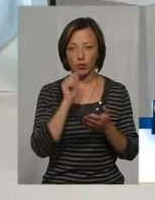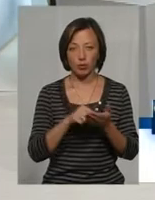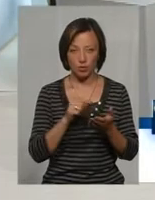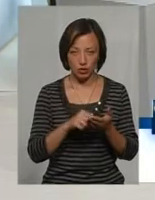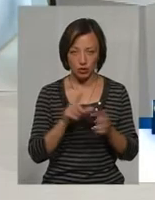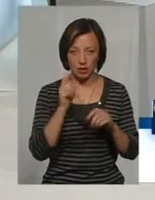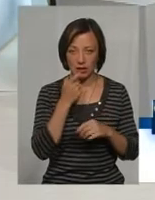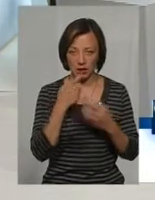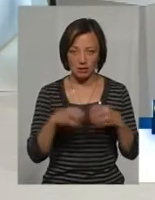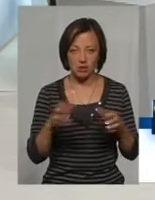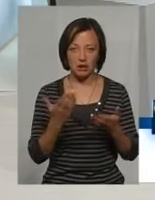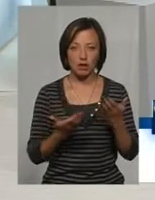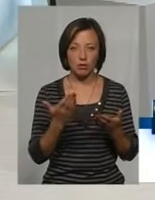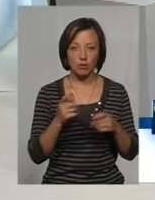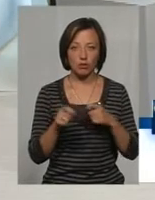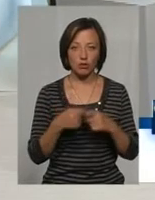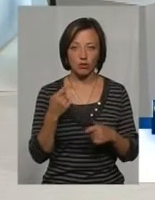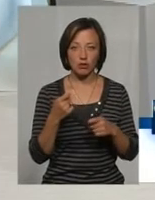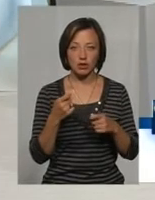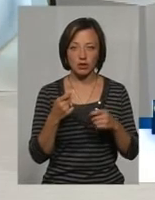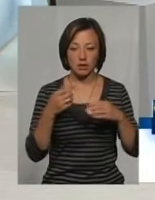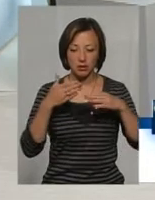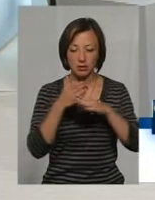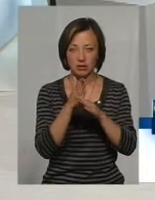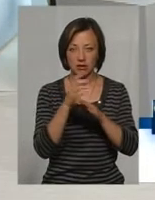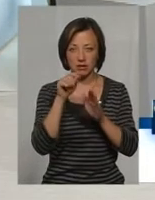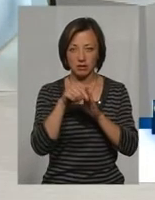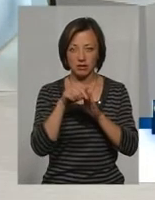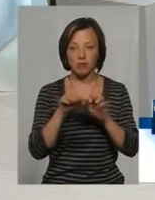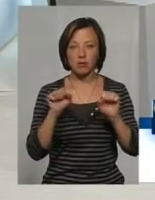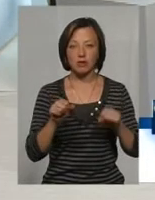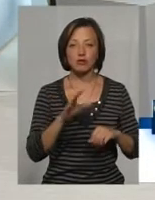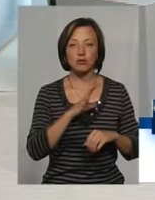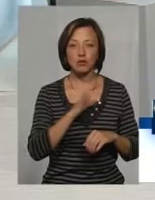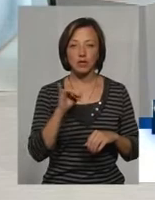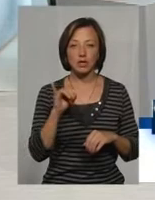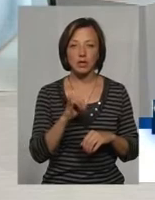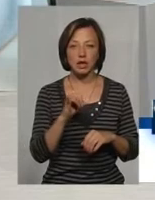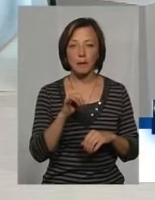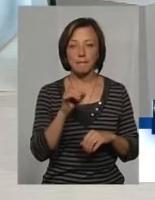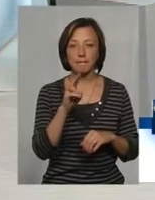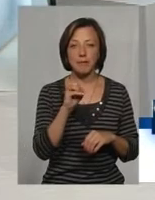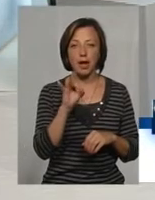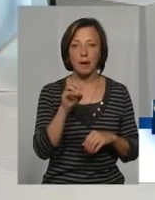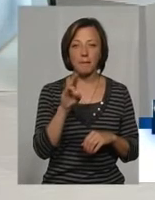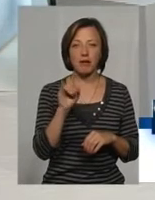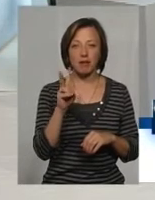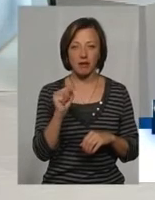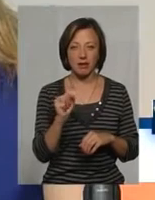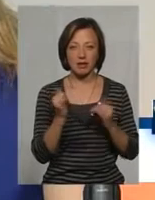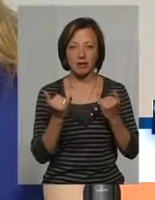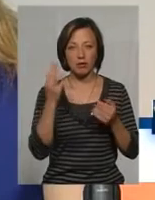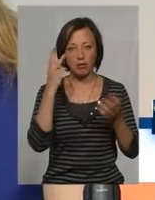і курячі яйця, якщо порушена цілісність скорлупи, можуть бути і перепелині яйця, це те, що зараз